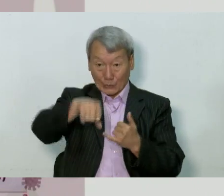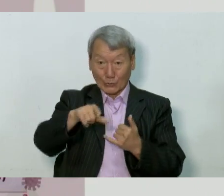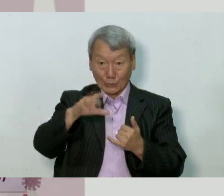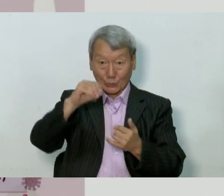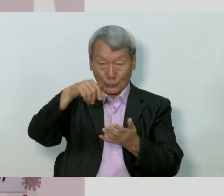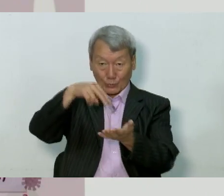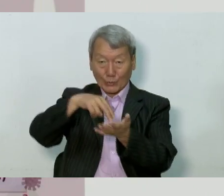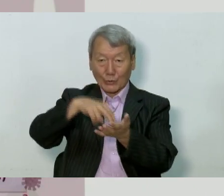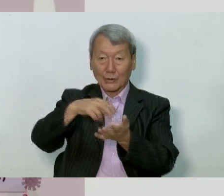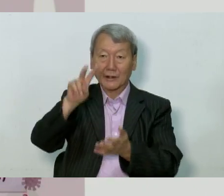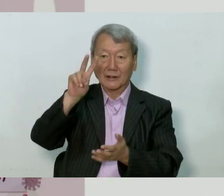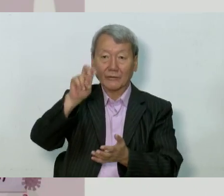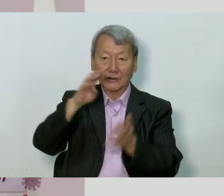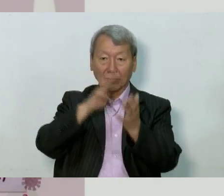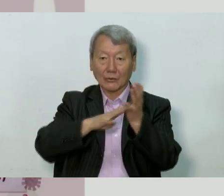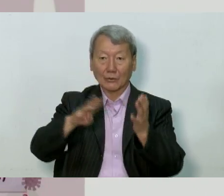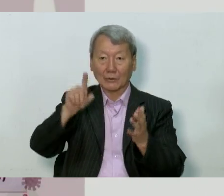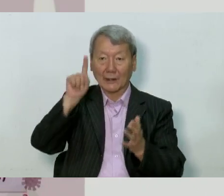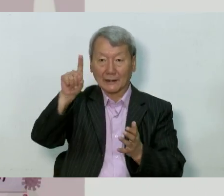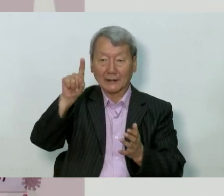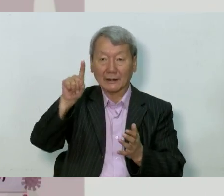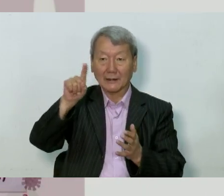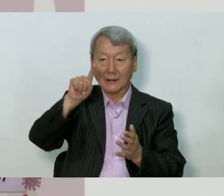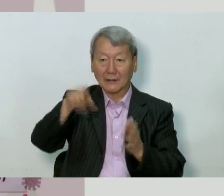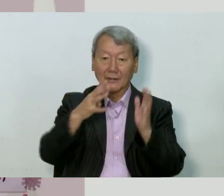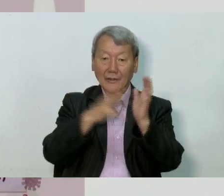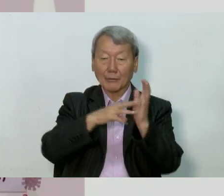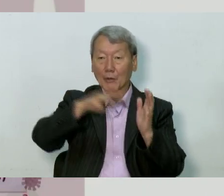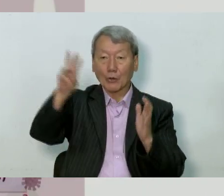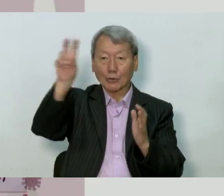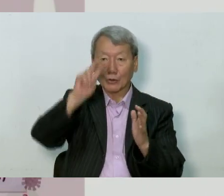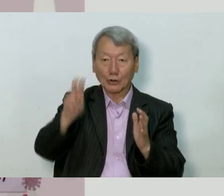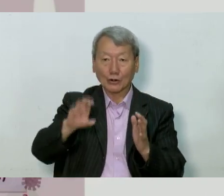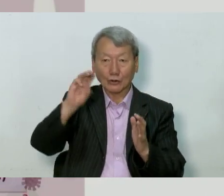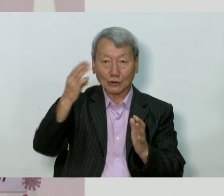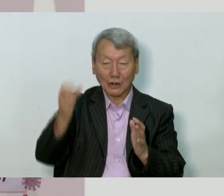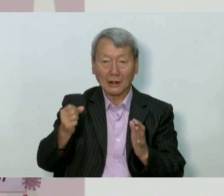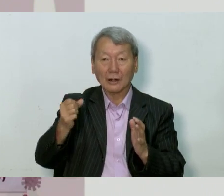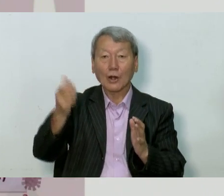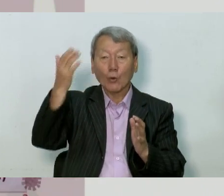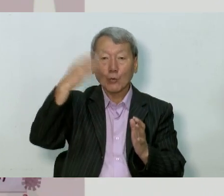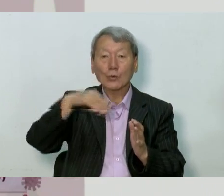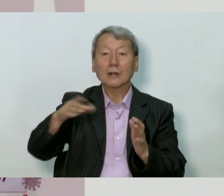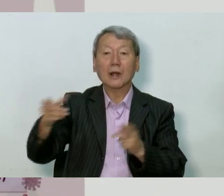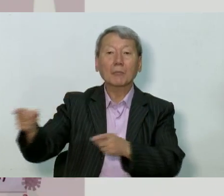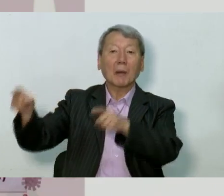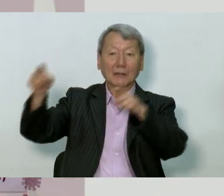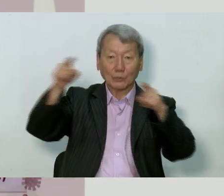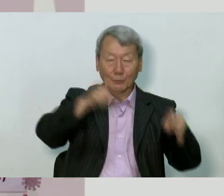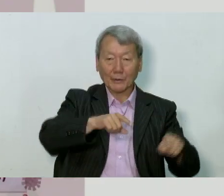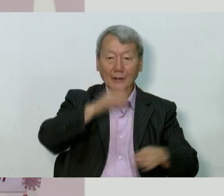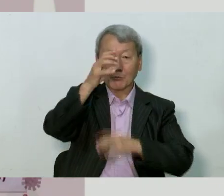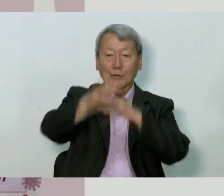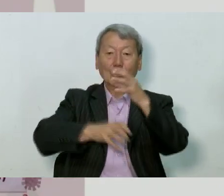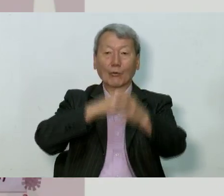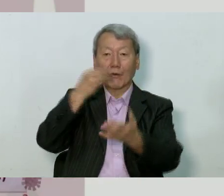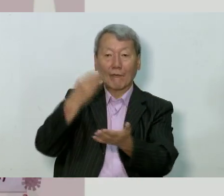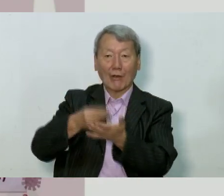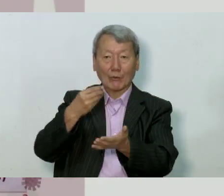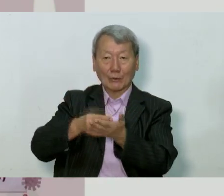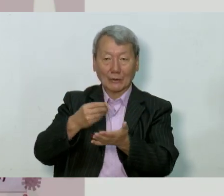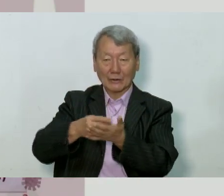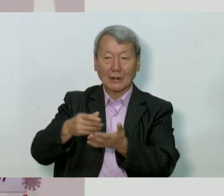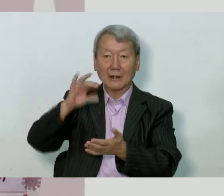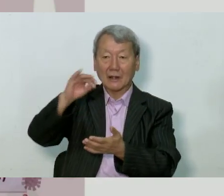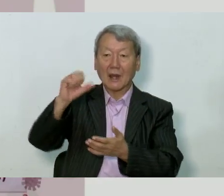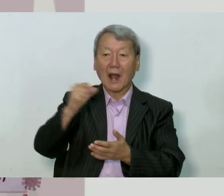суммы, значит, 291,9 миллионов долларов США уже поступили от Международного валютного фонда